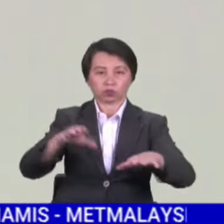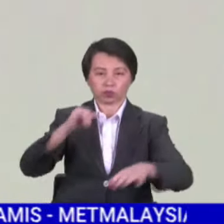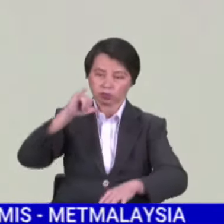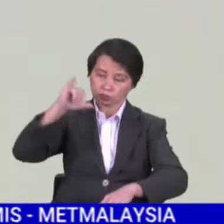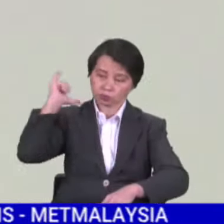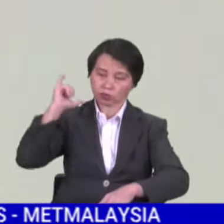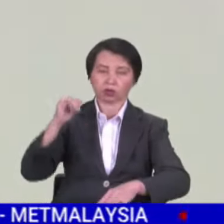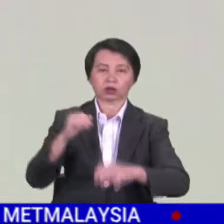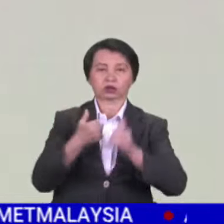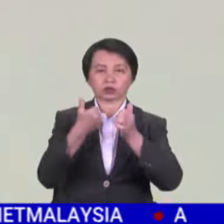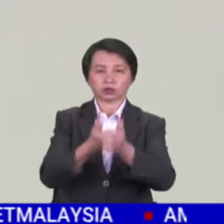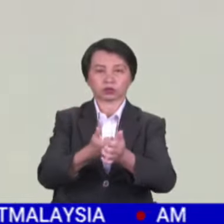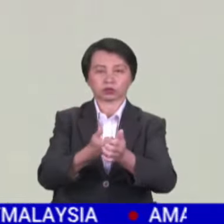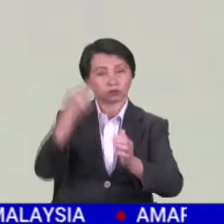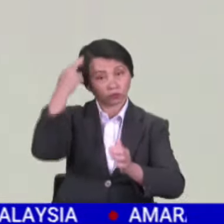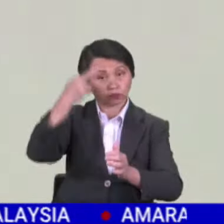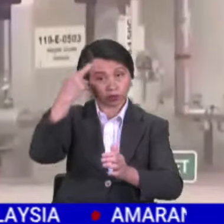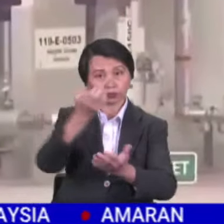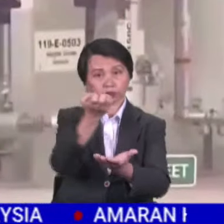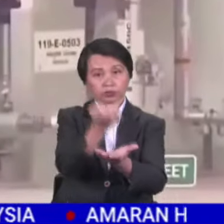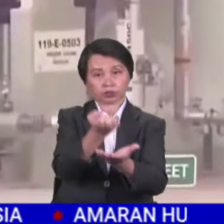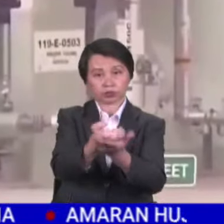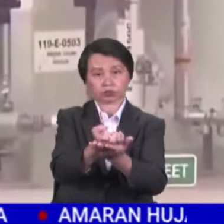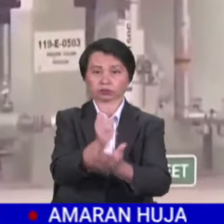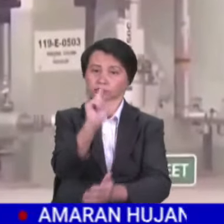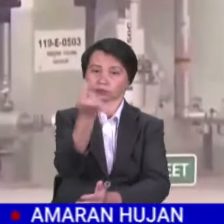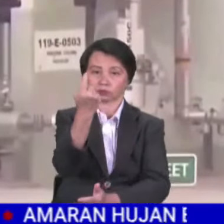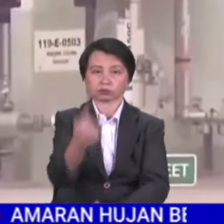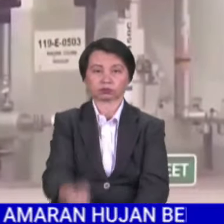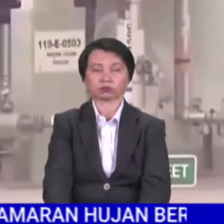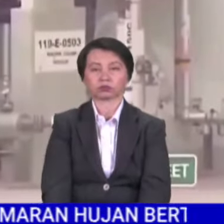semalam adalah berdasarkan faktor ekonomi semata-mata.